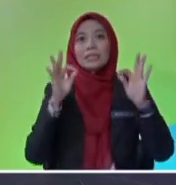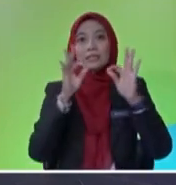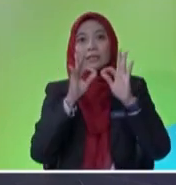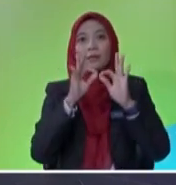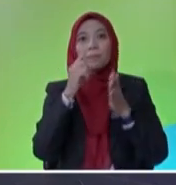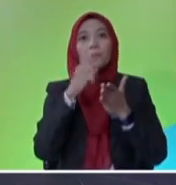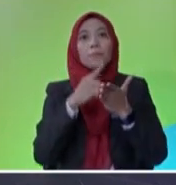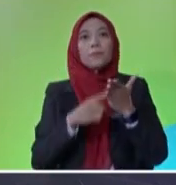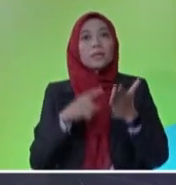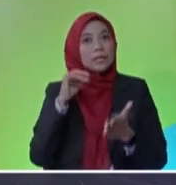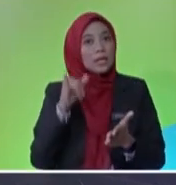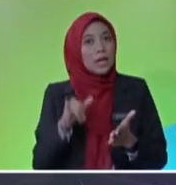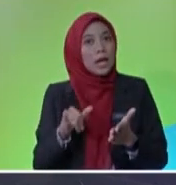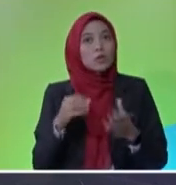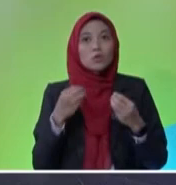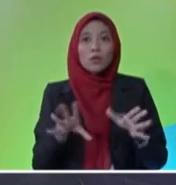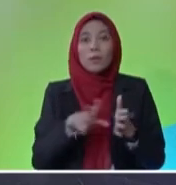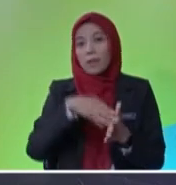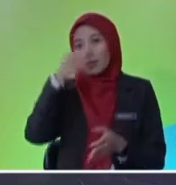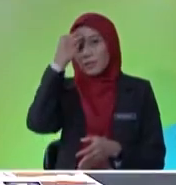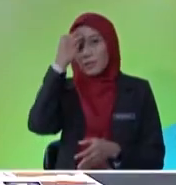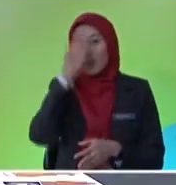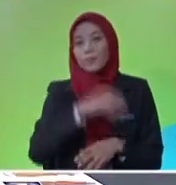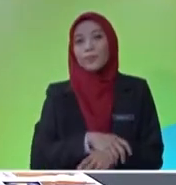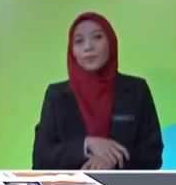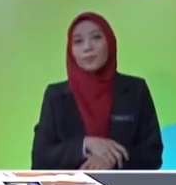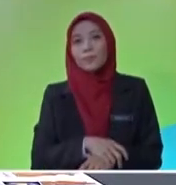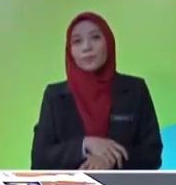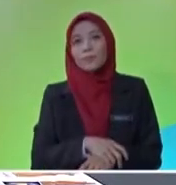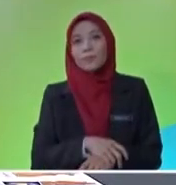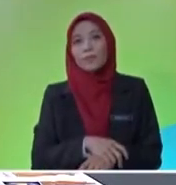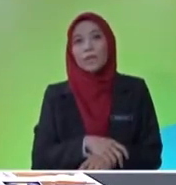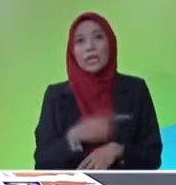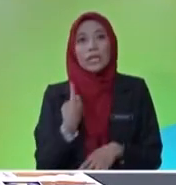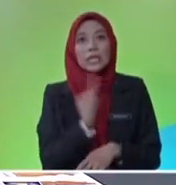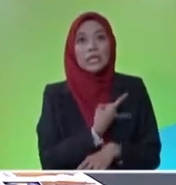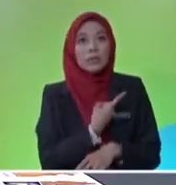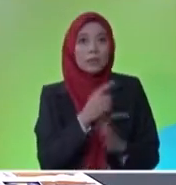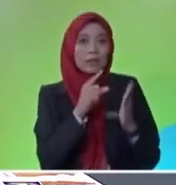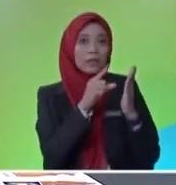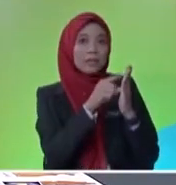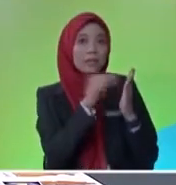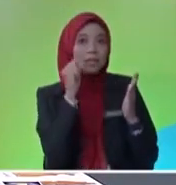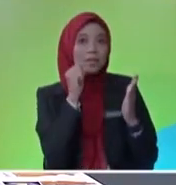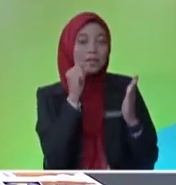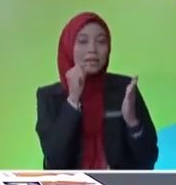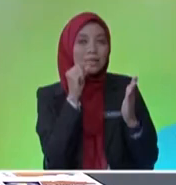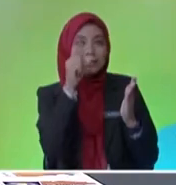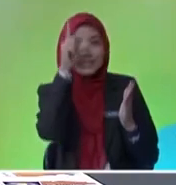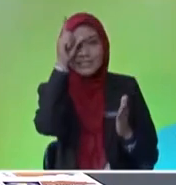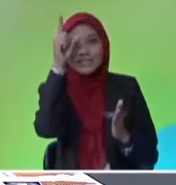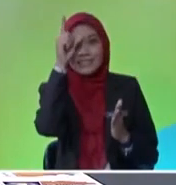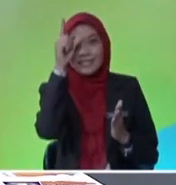Kita belajar belajar pada hari ini Baiklah kita akan minta kita punya biru dalam kelas kita pada hari ini